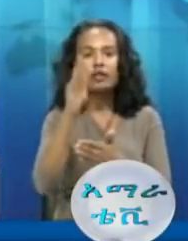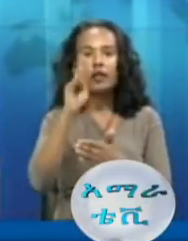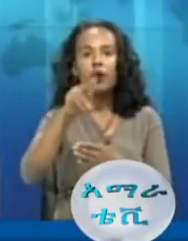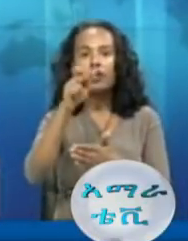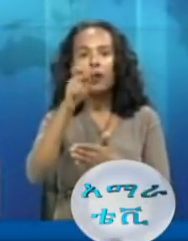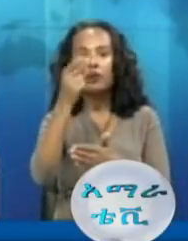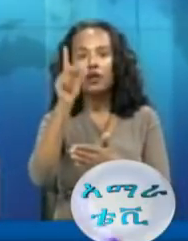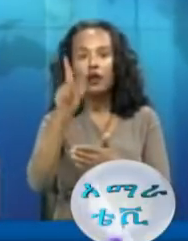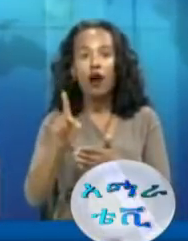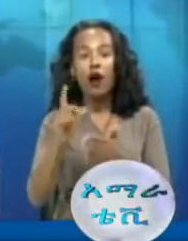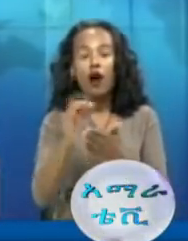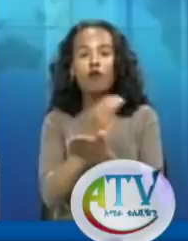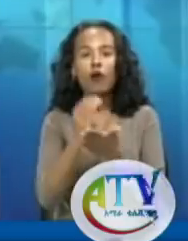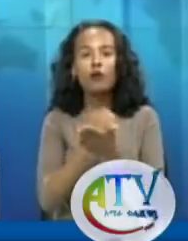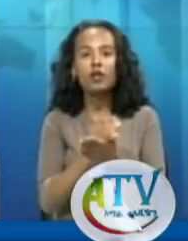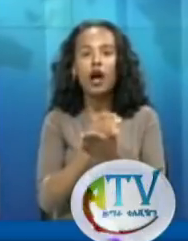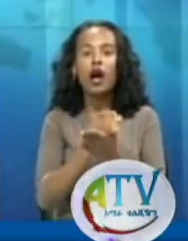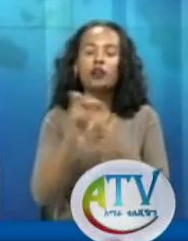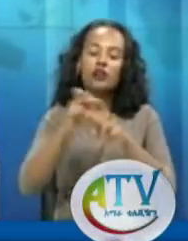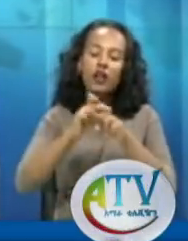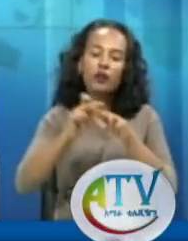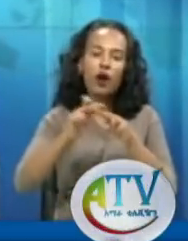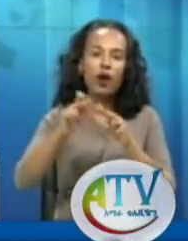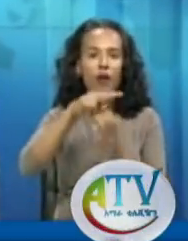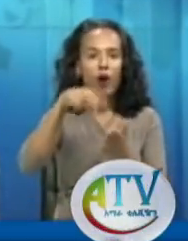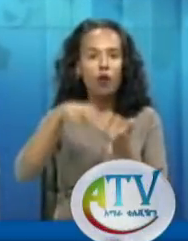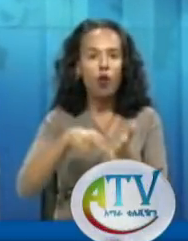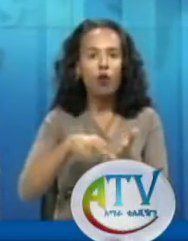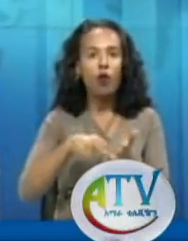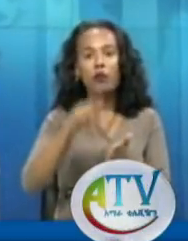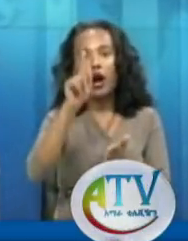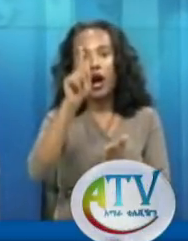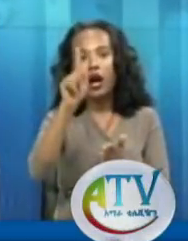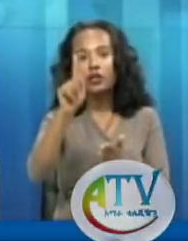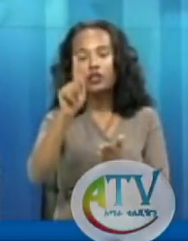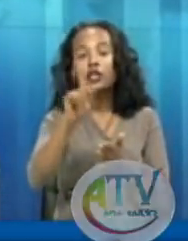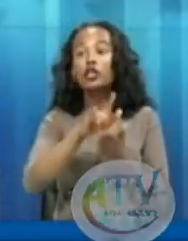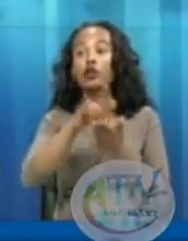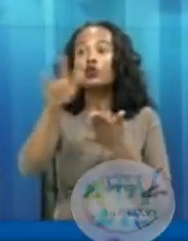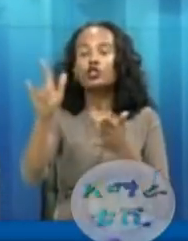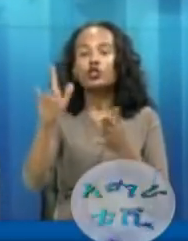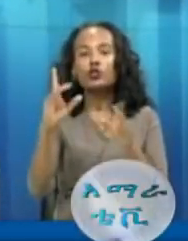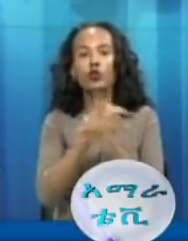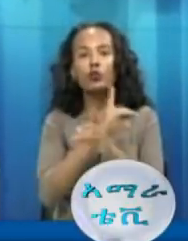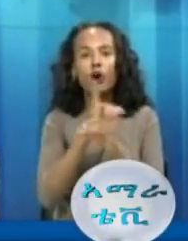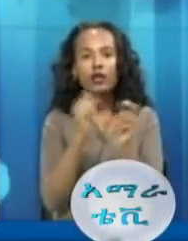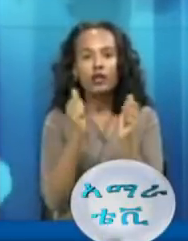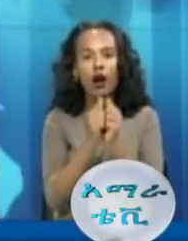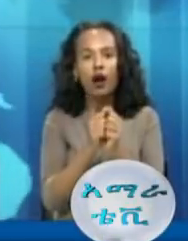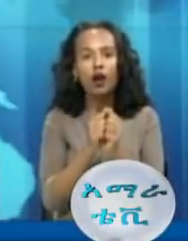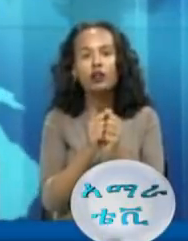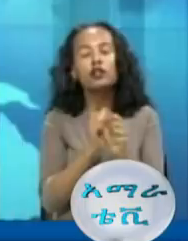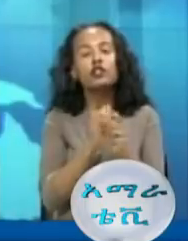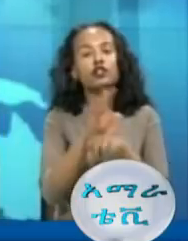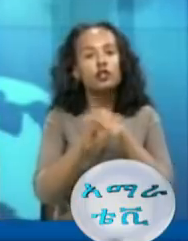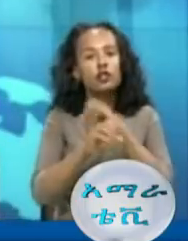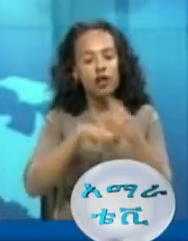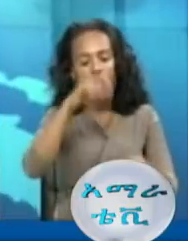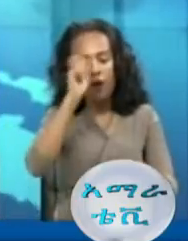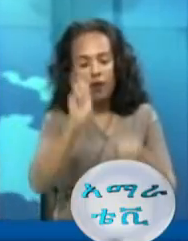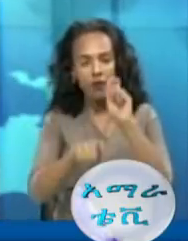ፋብሪካ ድሬዳዋ ላይ ለማቋቋም ከአንድ የውጪ ኩባንያ ጋር ሽርክና